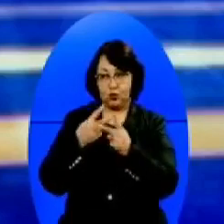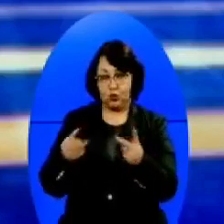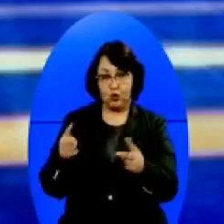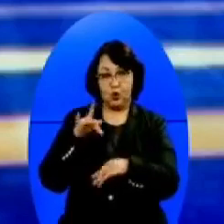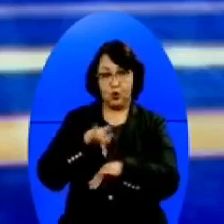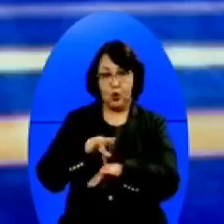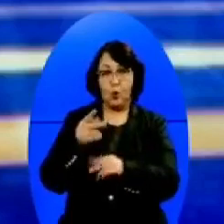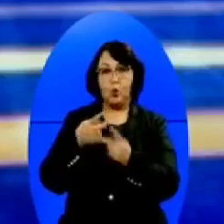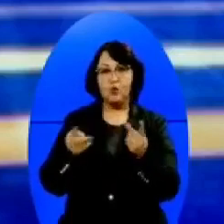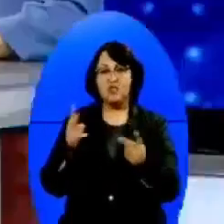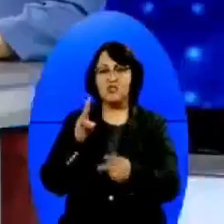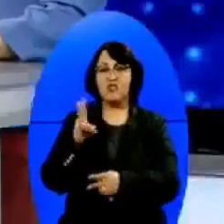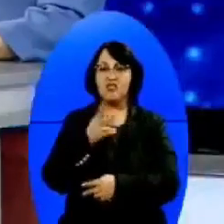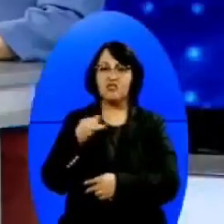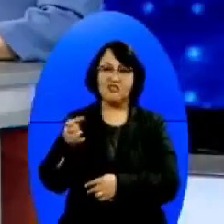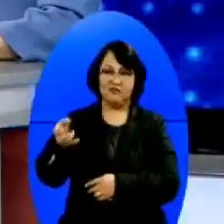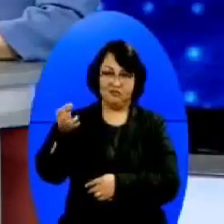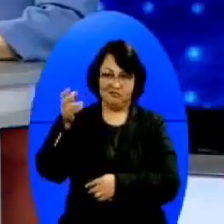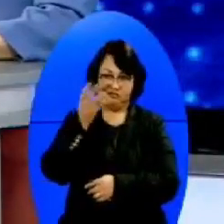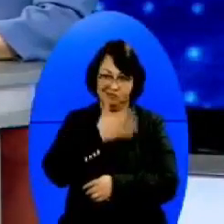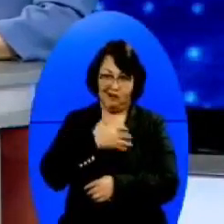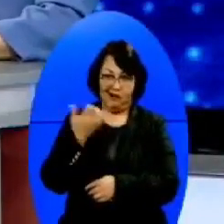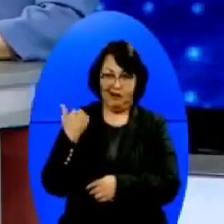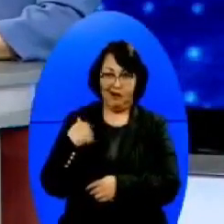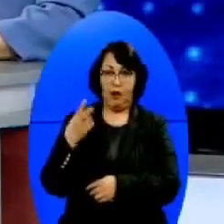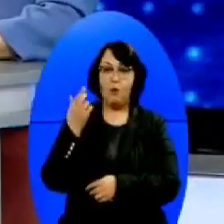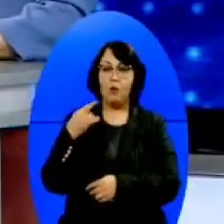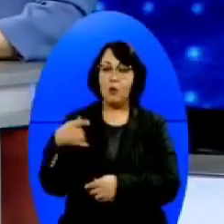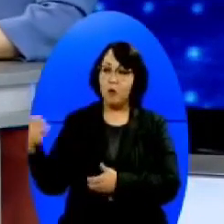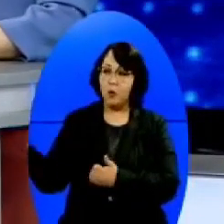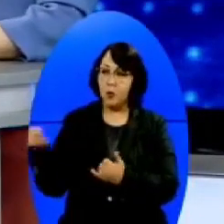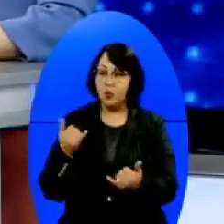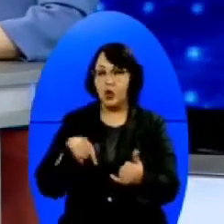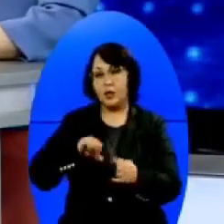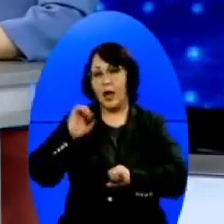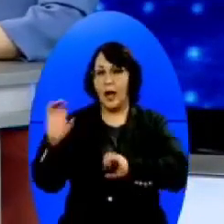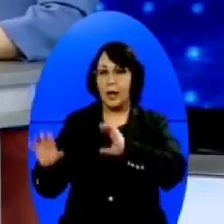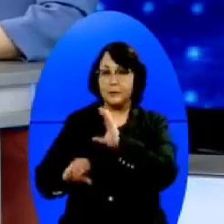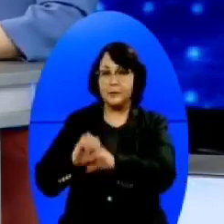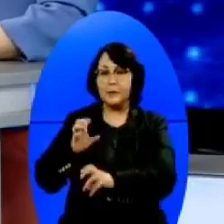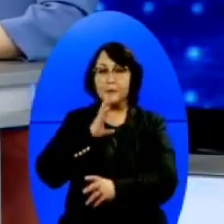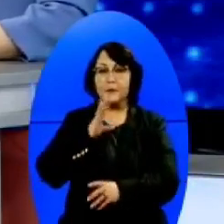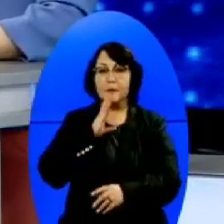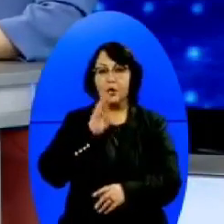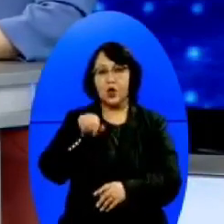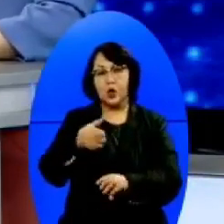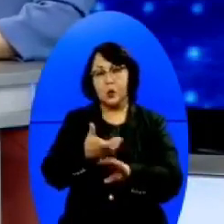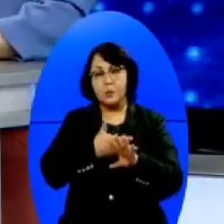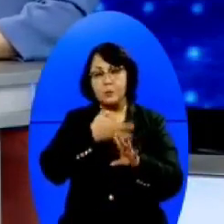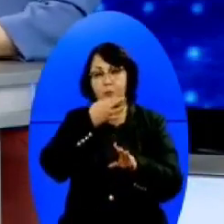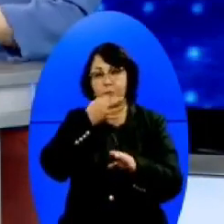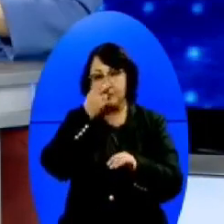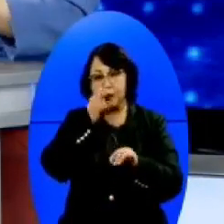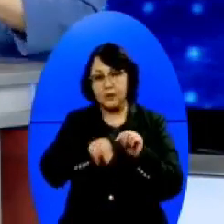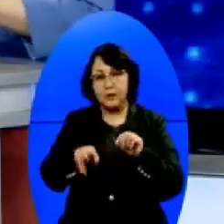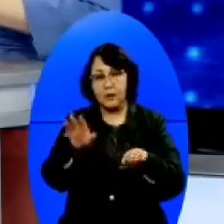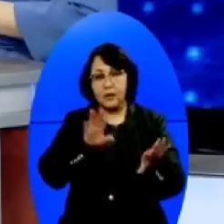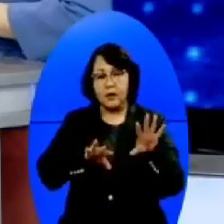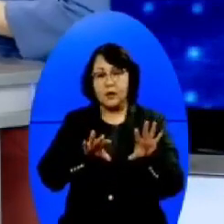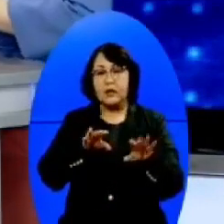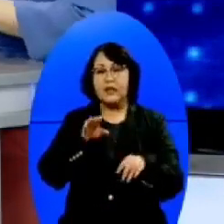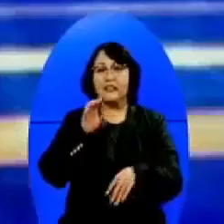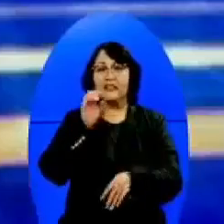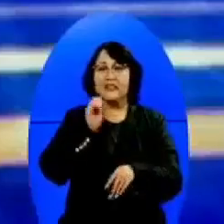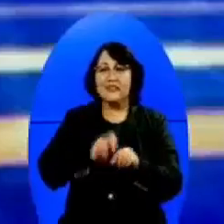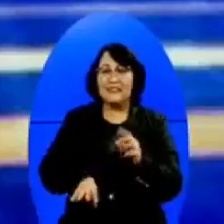дарга Бурмаг студид орсон юм. Урилга хүлээж авсан танд баярлалаа. За баярлалаа. За тандлын мэдээлэлээс эхлэе гэж бодож байна. Тандлт хэддэх 7 өнөртэй явж байна. За тандлтын үр